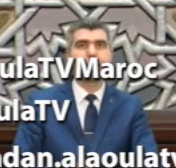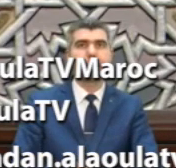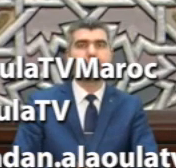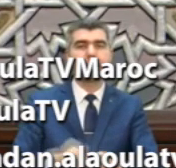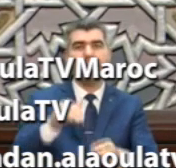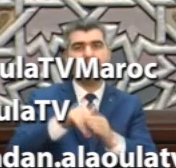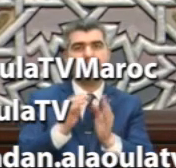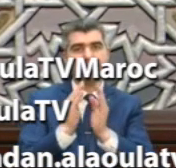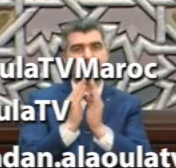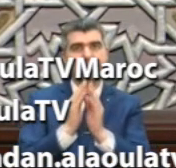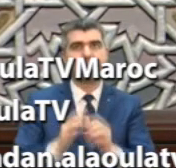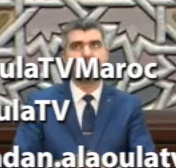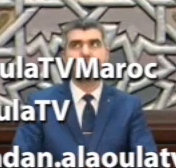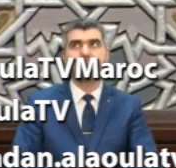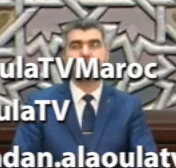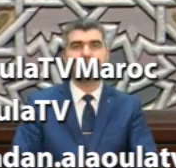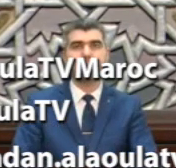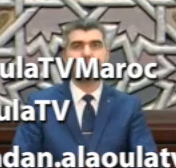والتنمية.